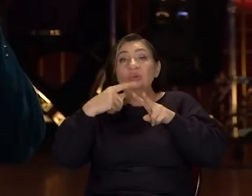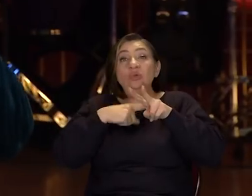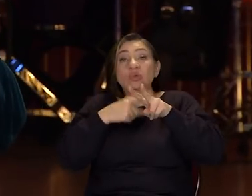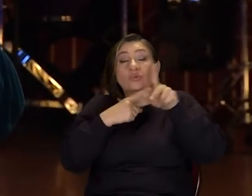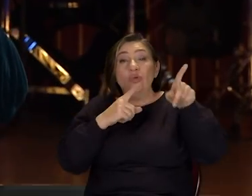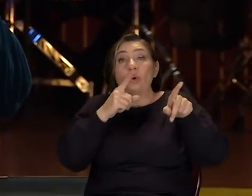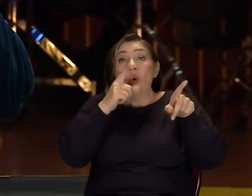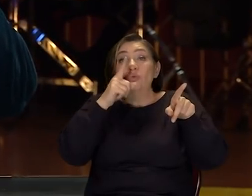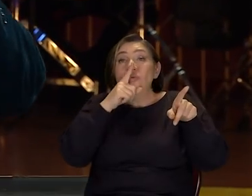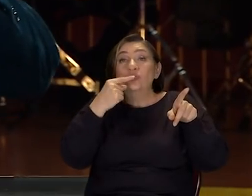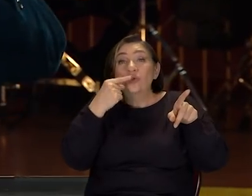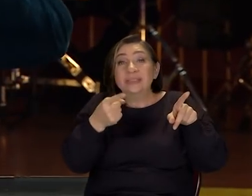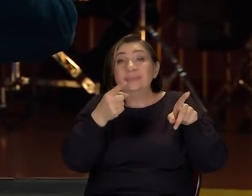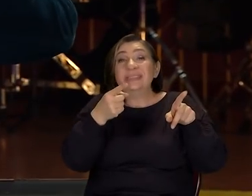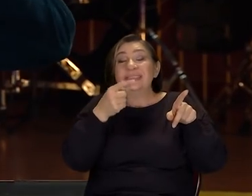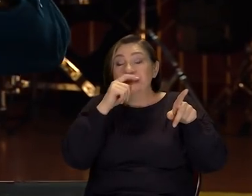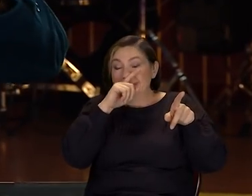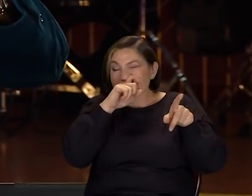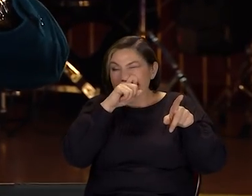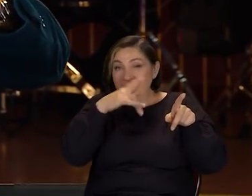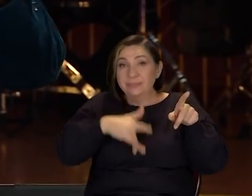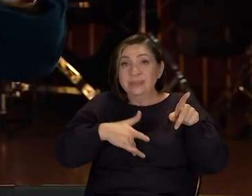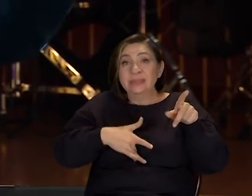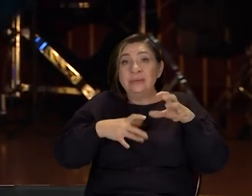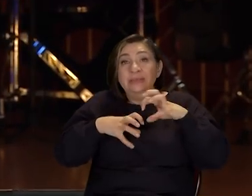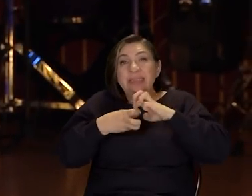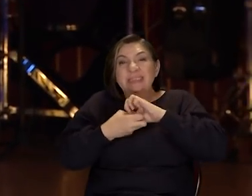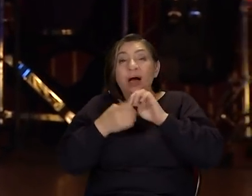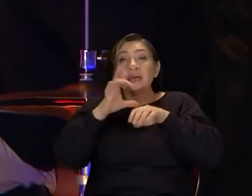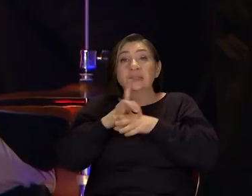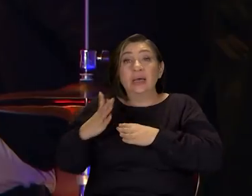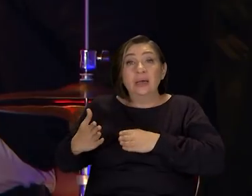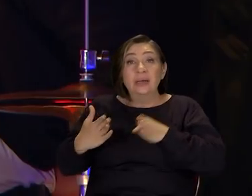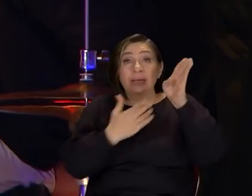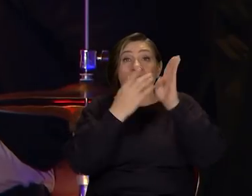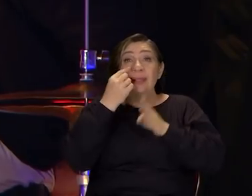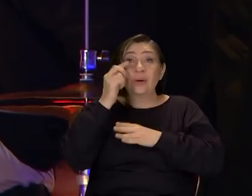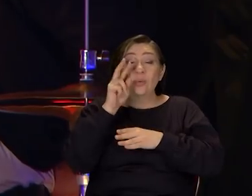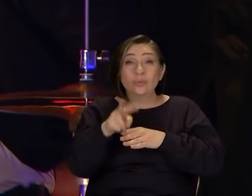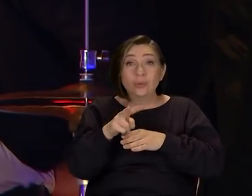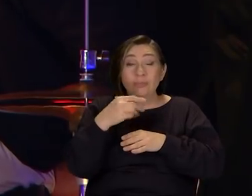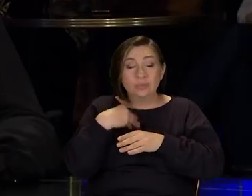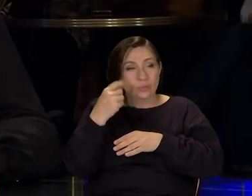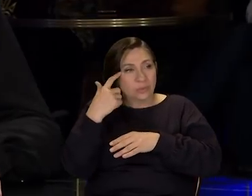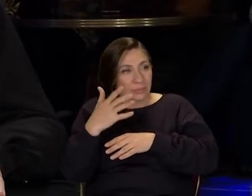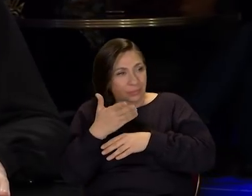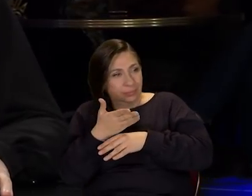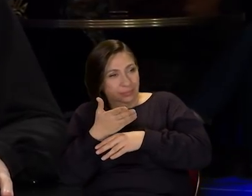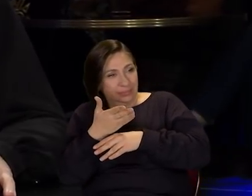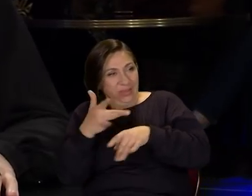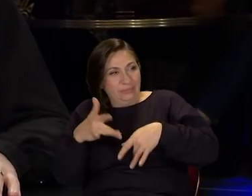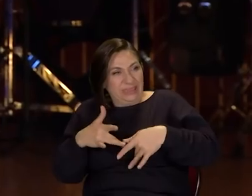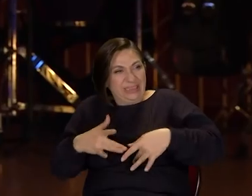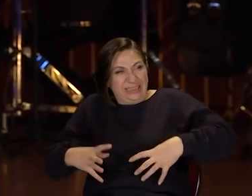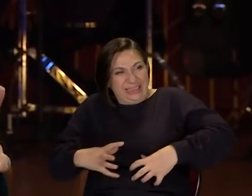yani bizzat o sözünü ettiğimiz mide fesadından hastaneye kaldırıldığını gördüm. Ve ben çok doğru şaşırdım. Miydi? Yani mide